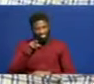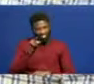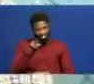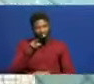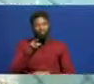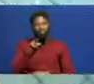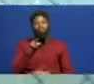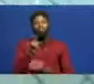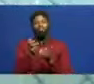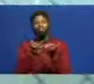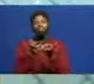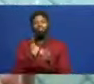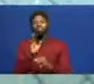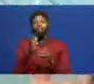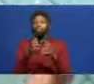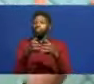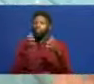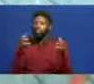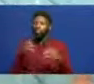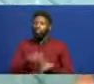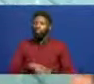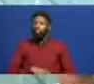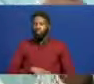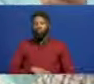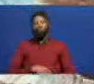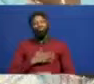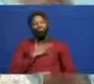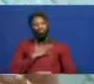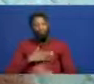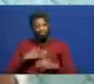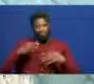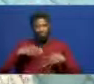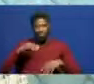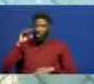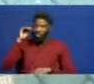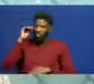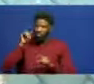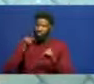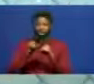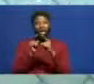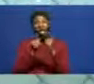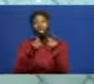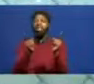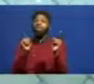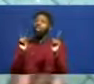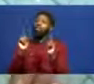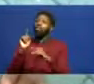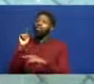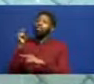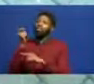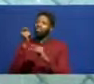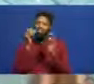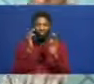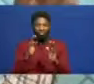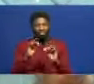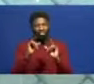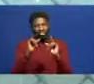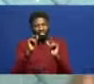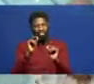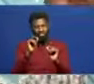loan. Nataka nyinyi wakaji wa Mombasa na Wakenya wote ambao wananisikia kwamba hii Hustler